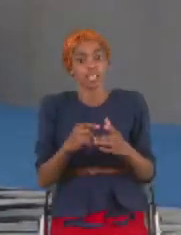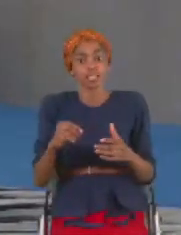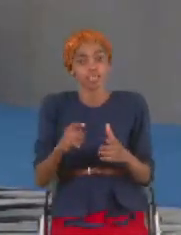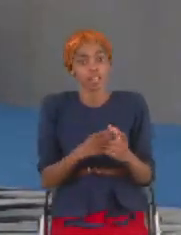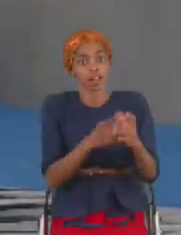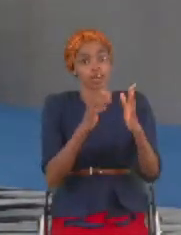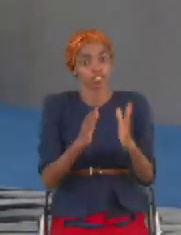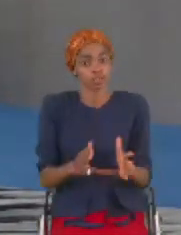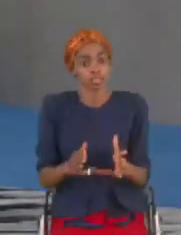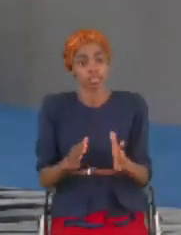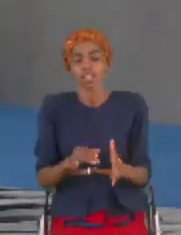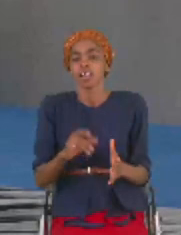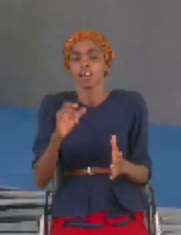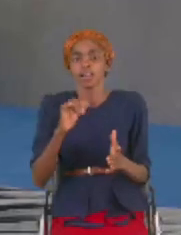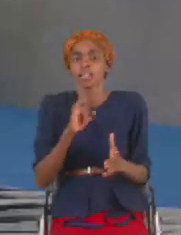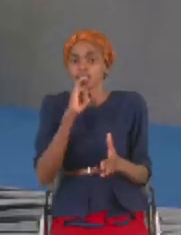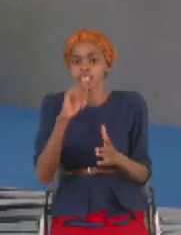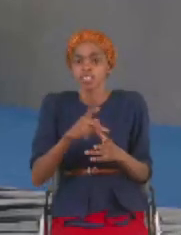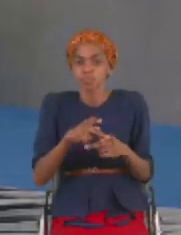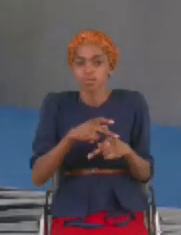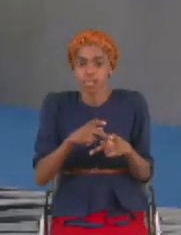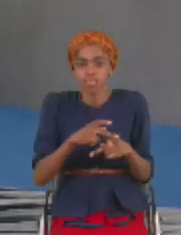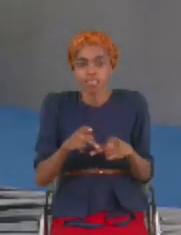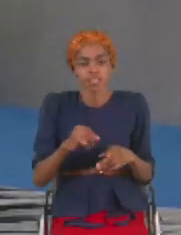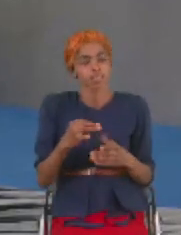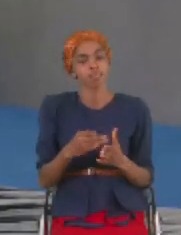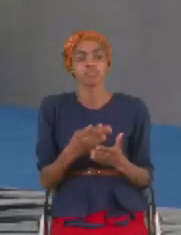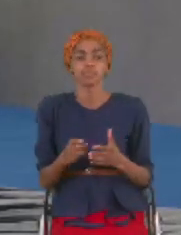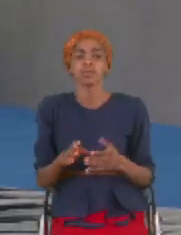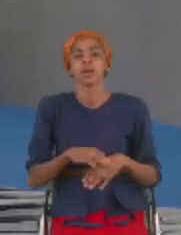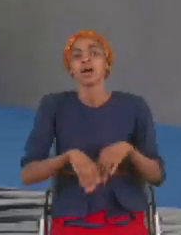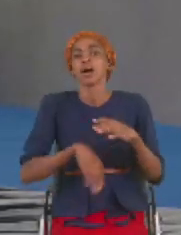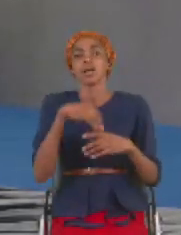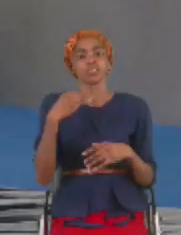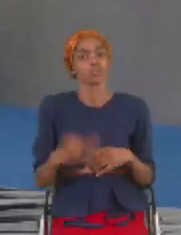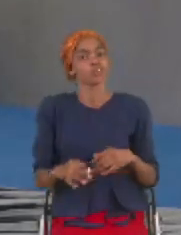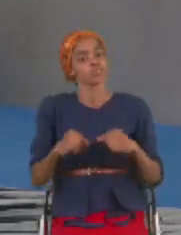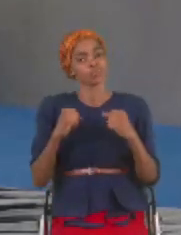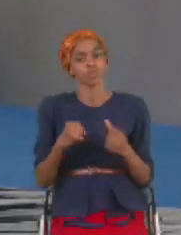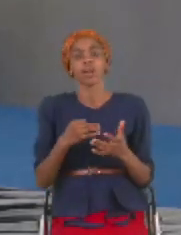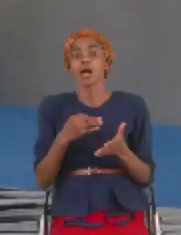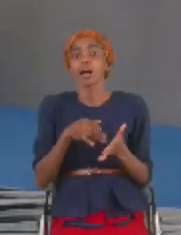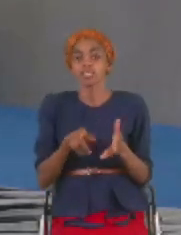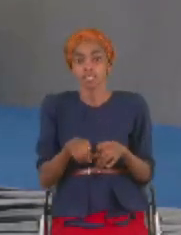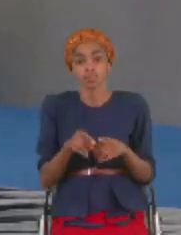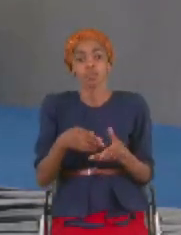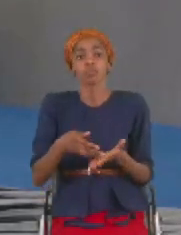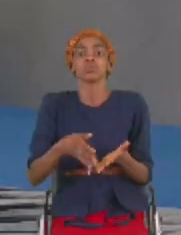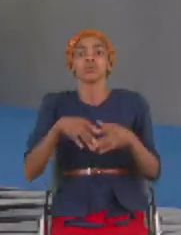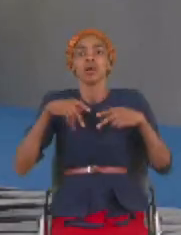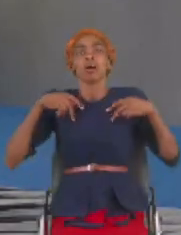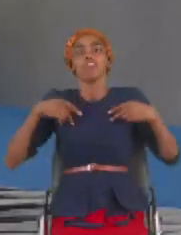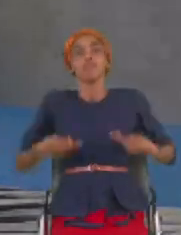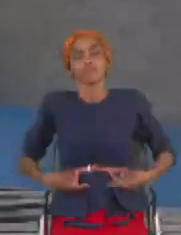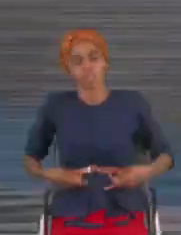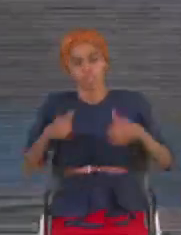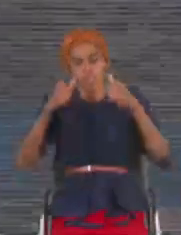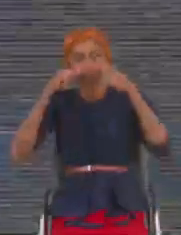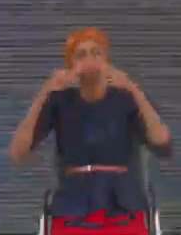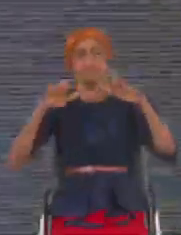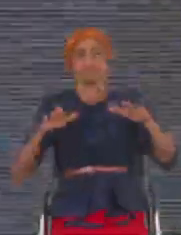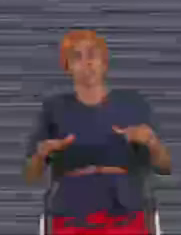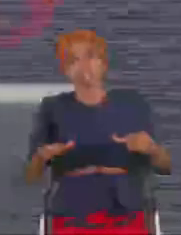fait ses entraînements et il s'essouffle comme s'il veut pas tomber et maury comme